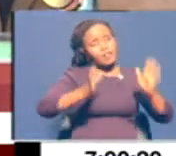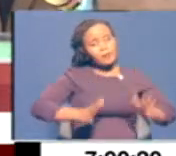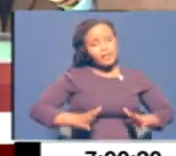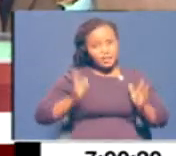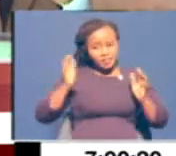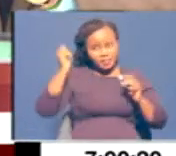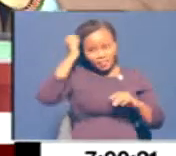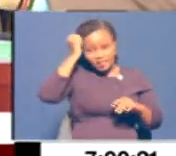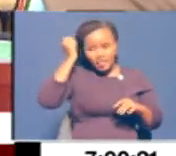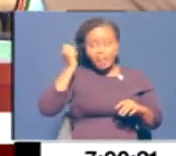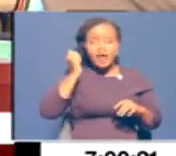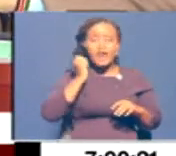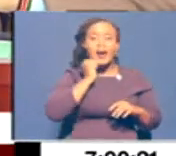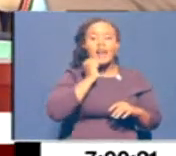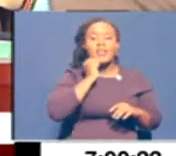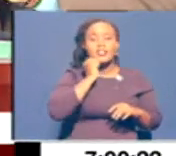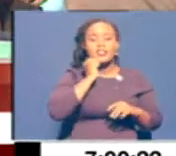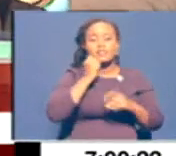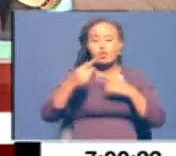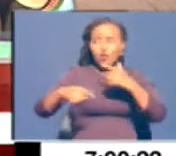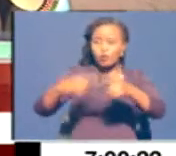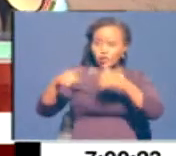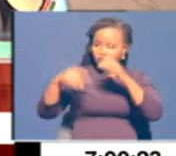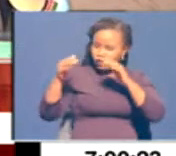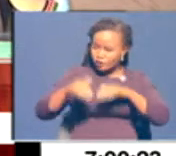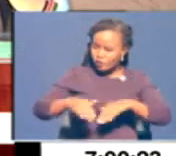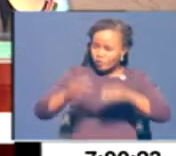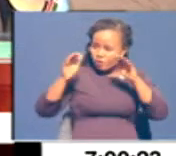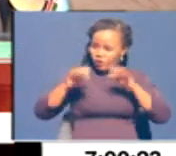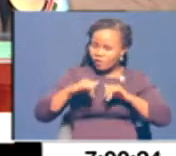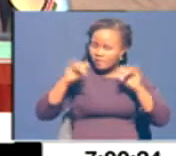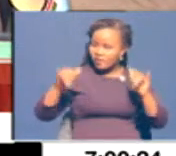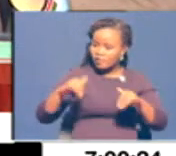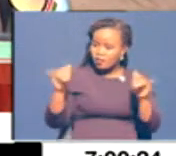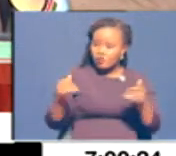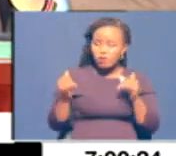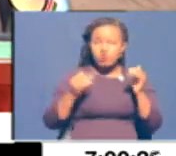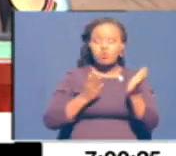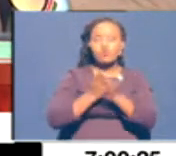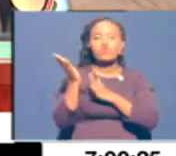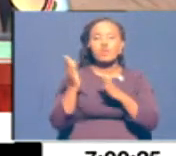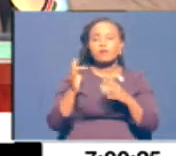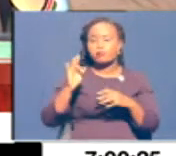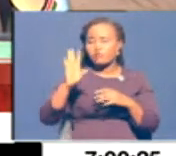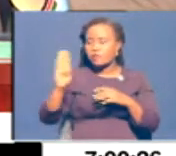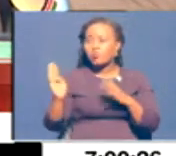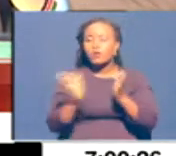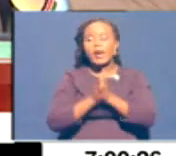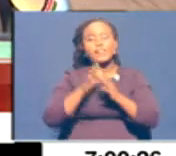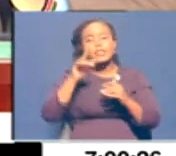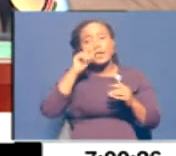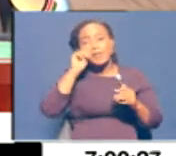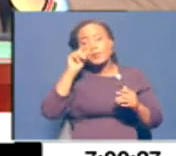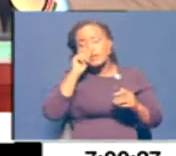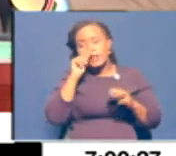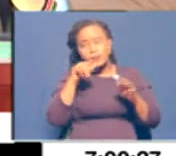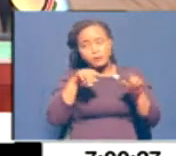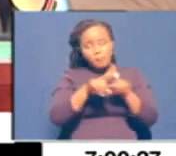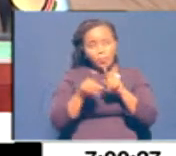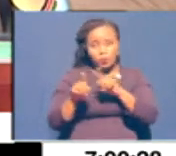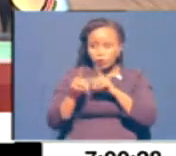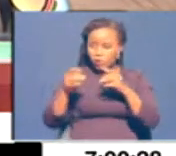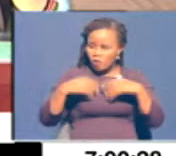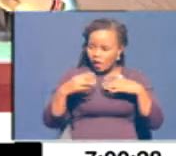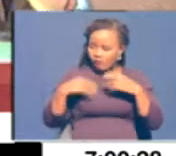Ann Wangeshi. Fuatilia taarifa hizi mtazamaji kama ilivyo ada kupitia mitandao yetu ya kijamii kwenye Twitter at KBC Channel 1, at